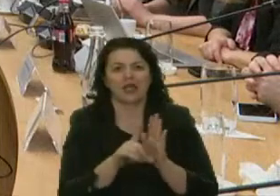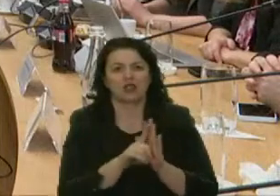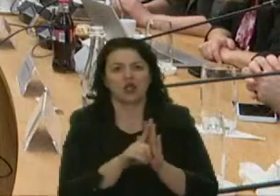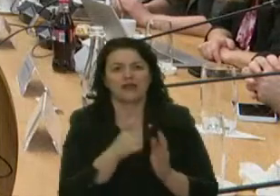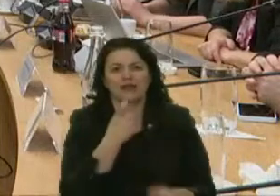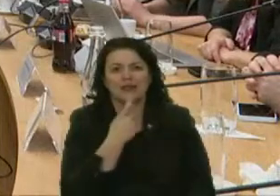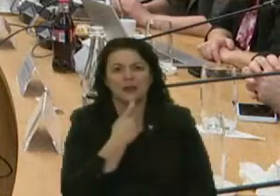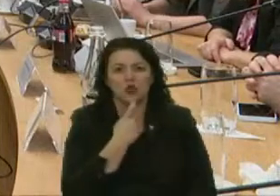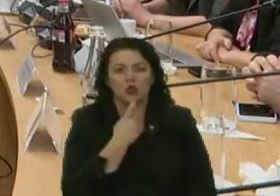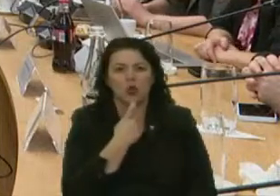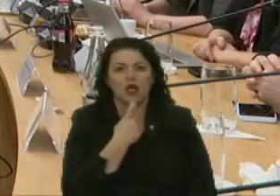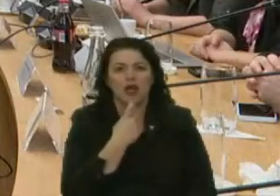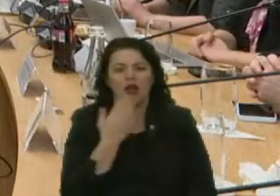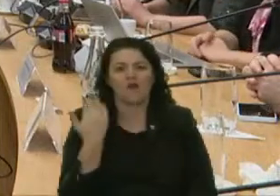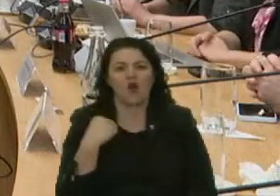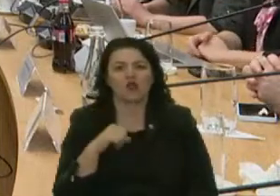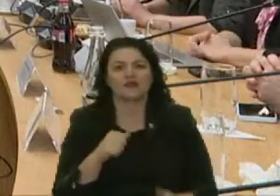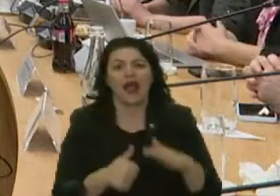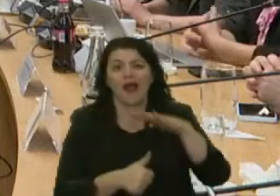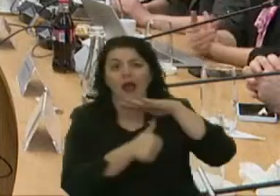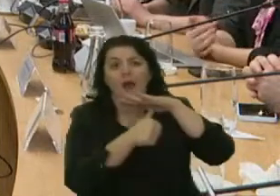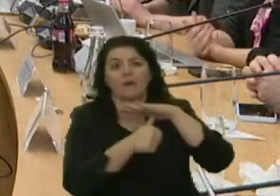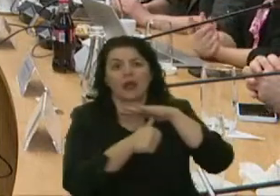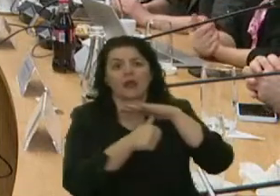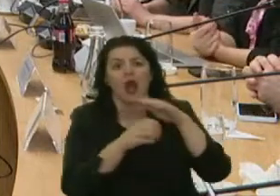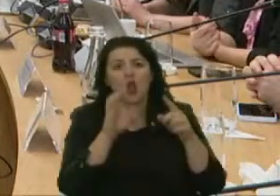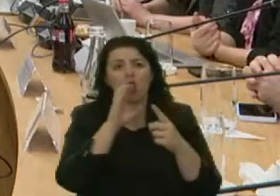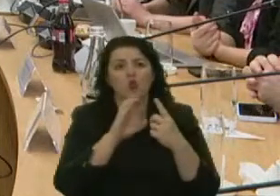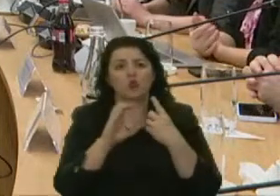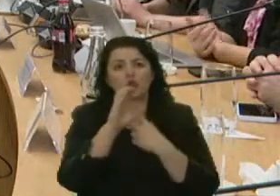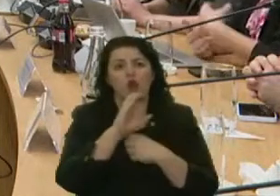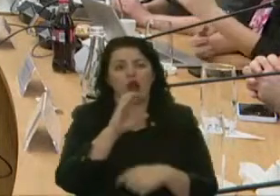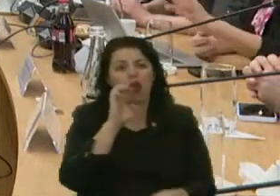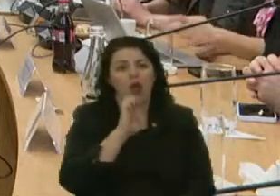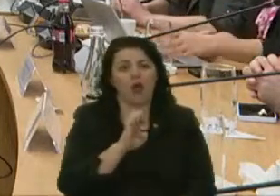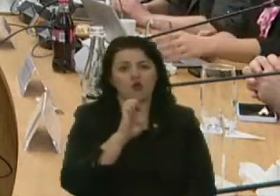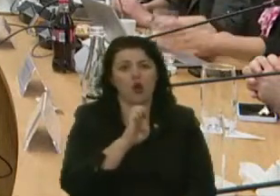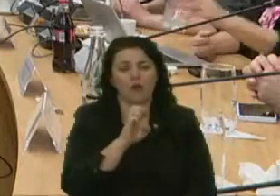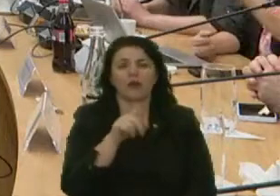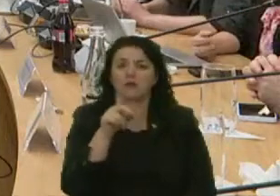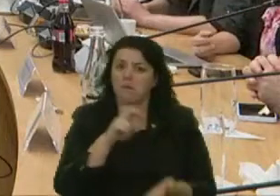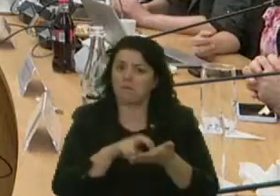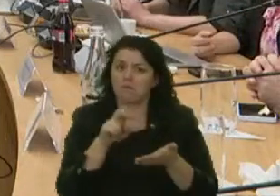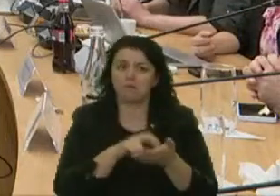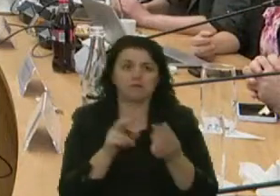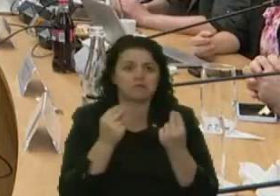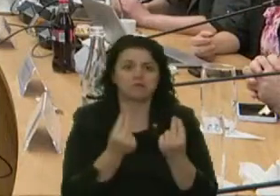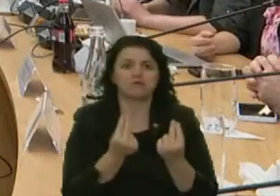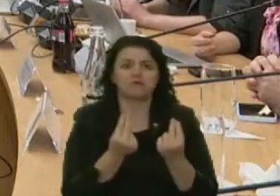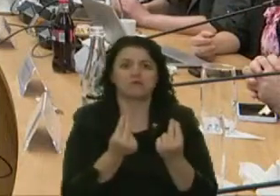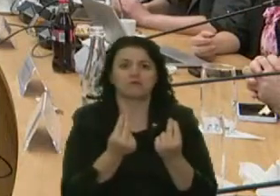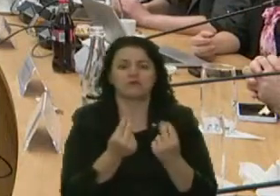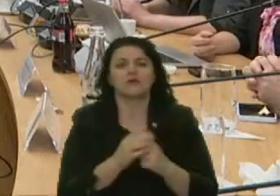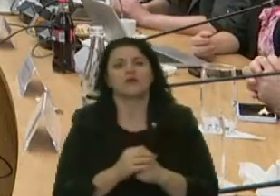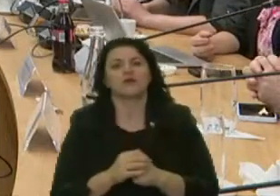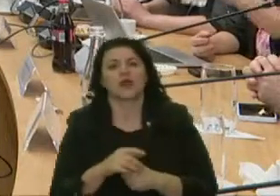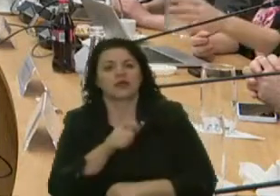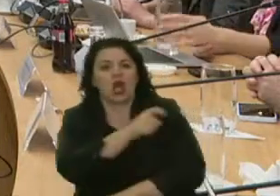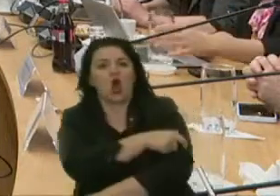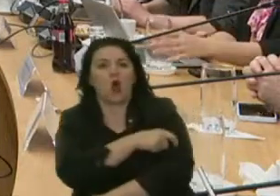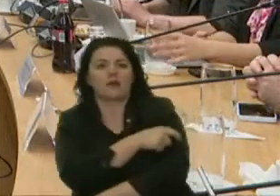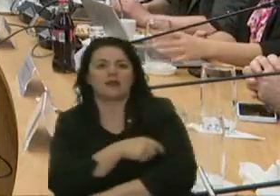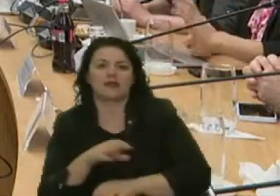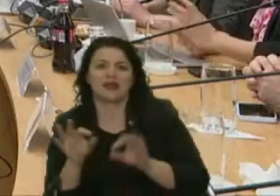Timișoara care a fost capitală culturală europeană funcționează dup această lege și funcționează corect sunt comisii de